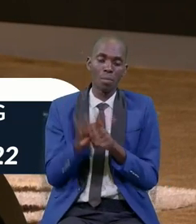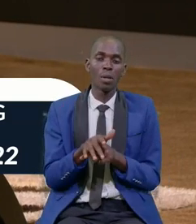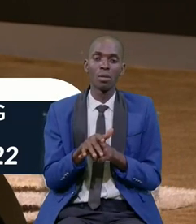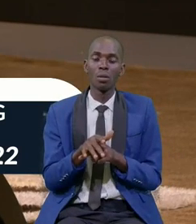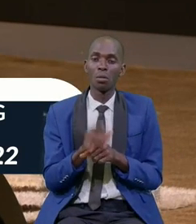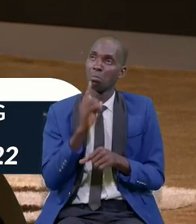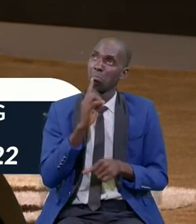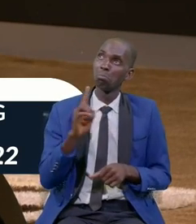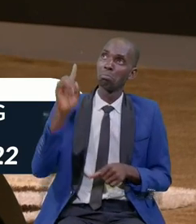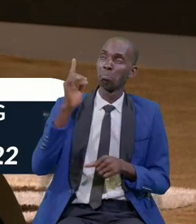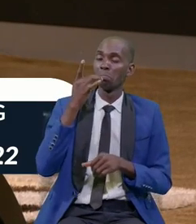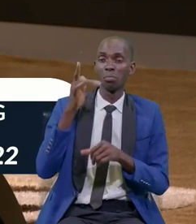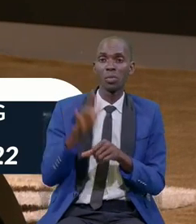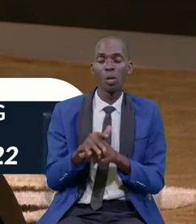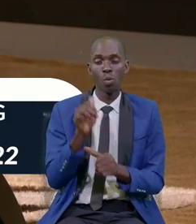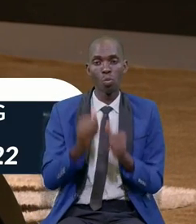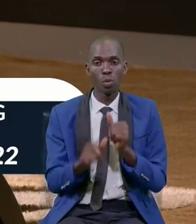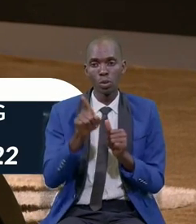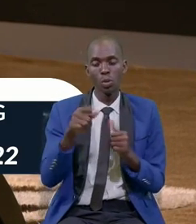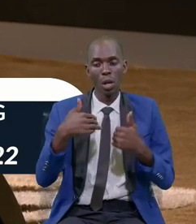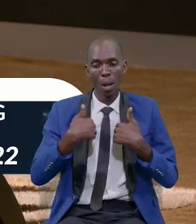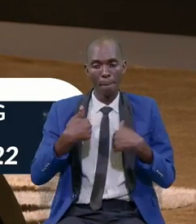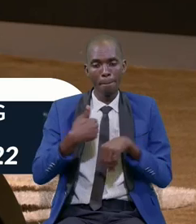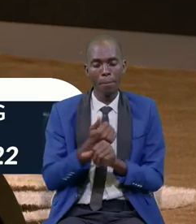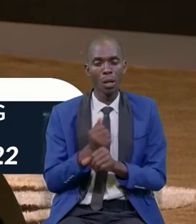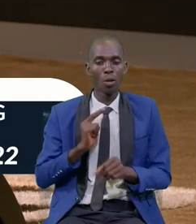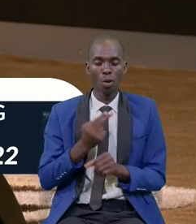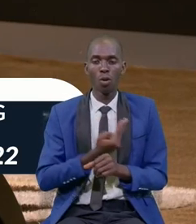nous as fait faire. » Verset